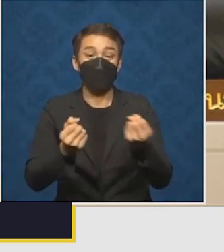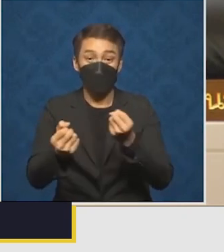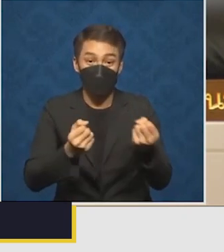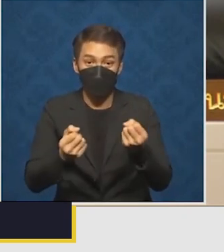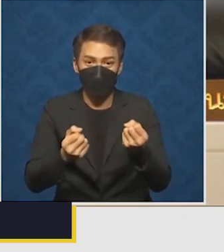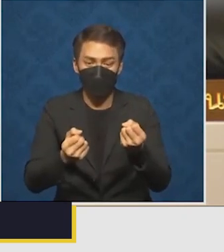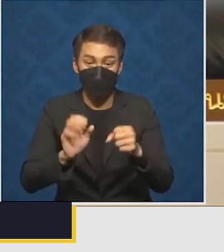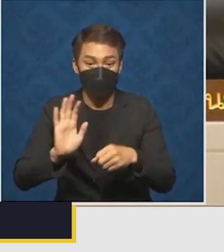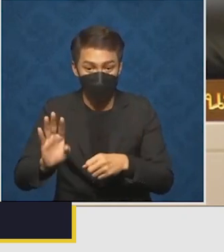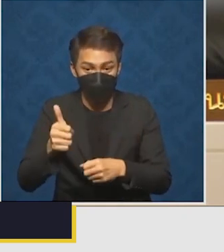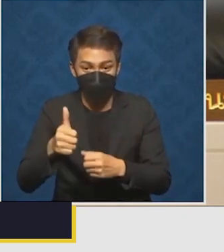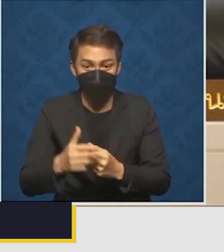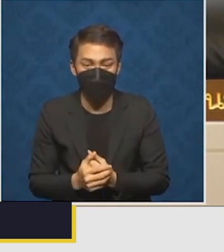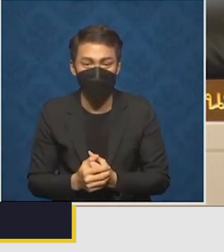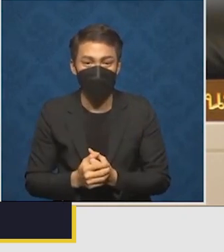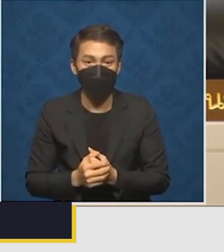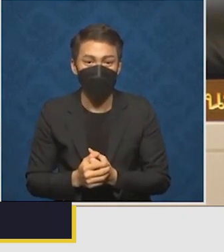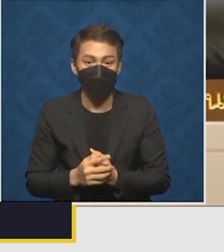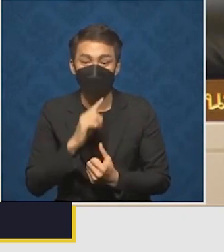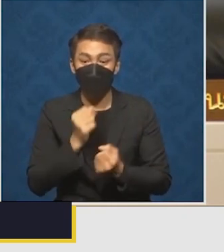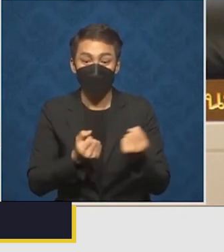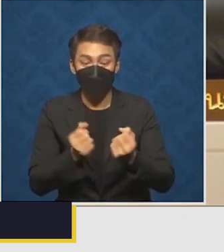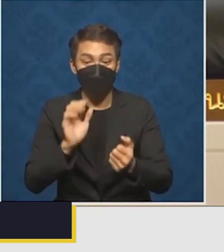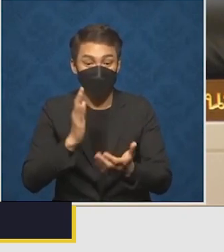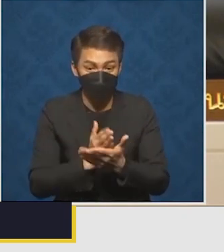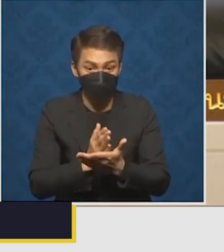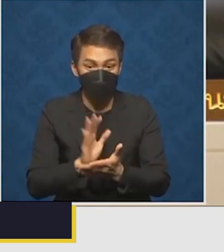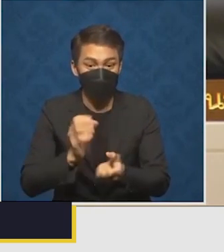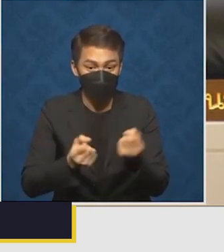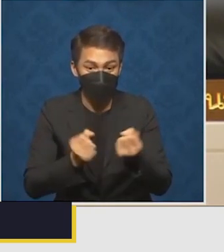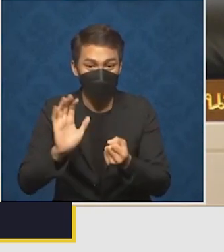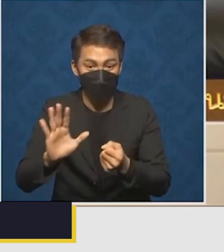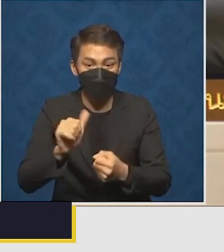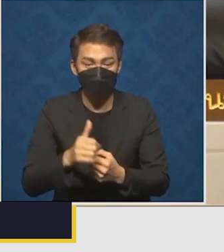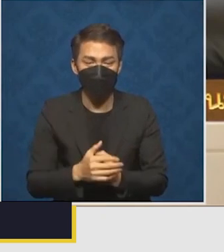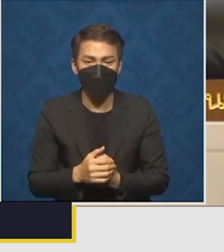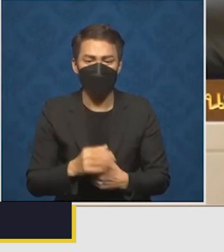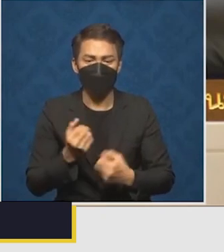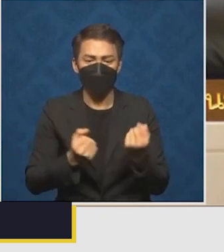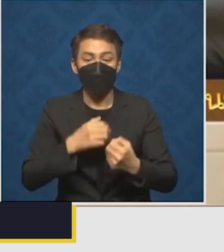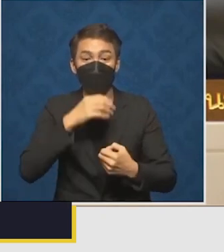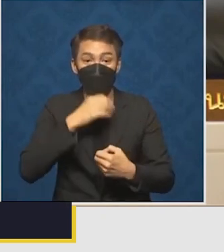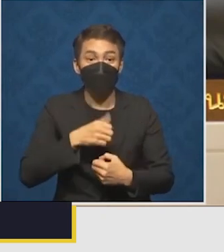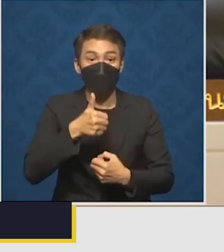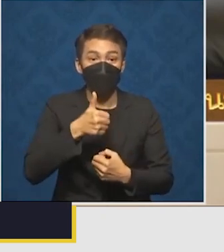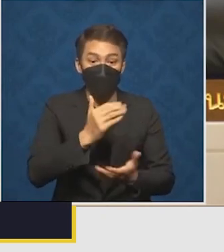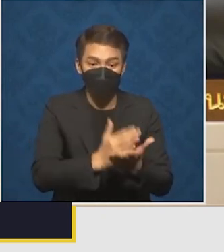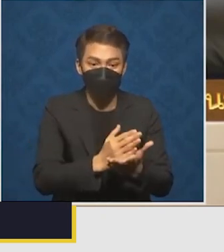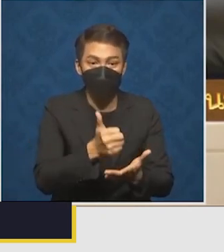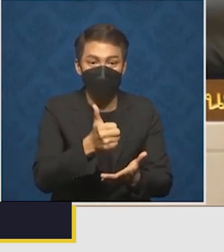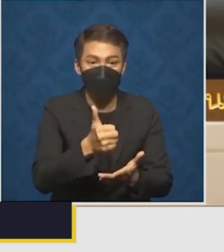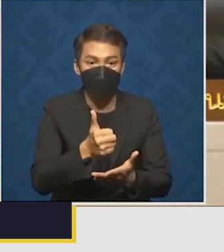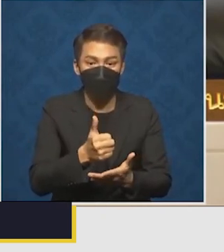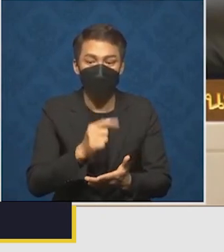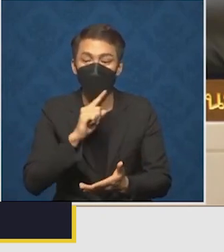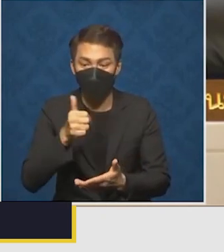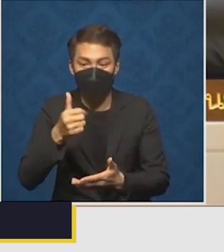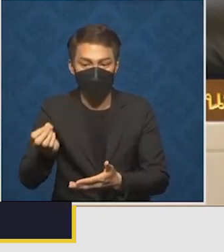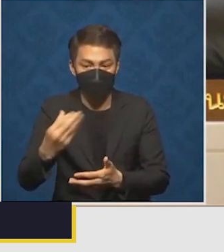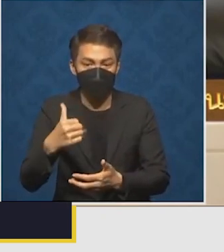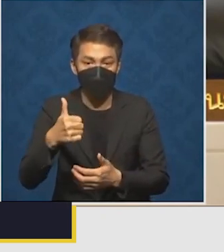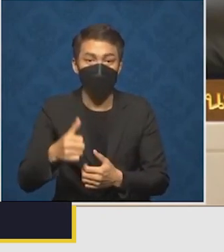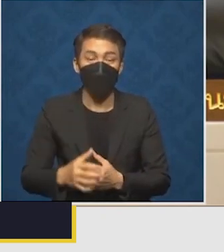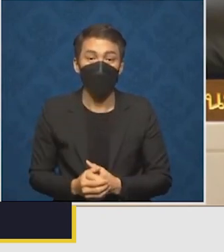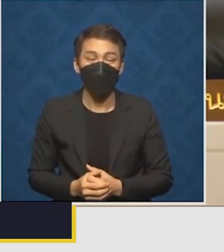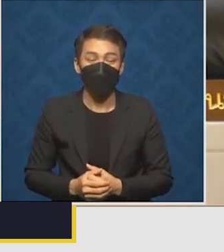เป็นข้อมูลดีนะคะแล้วเราก็โอเครับฟังแต่ว่าพอไปดูข้อมูลจริงๆเนี่ยพอมาไปคุยข้อมูลต่อก็จะเจ